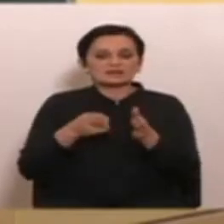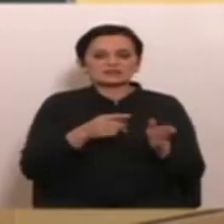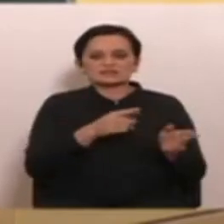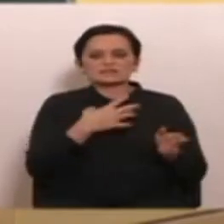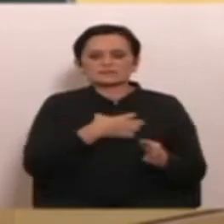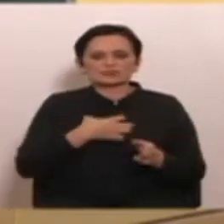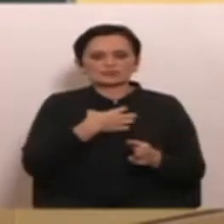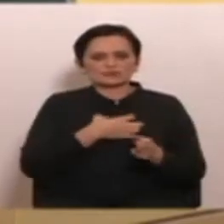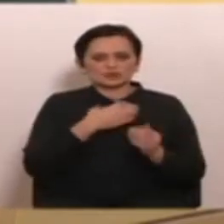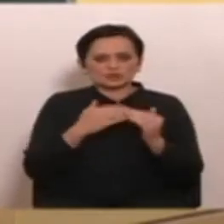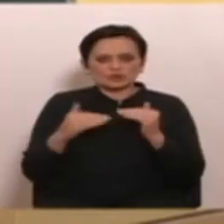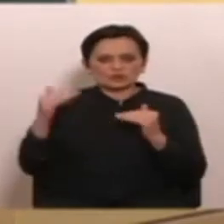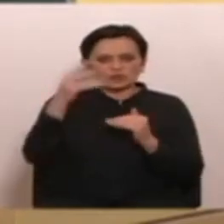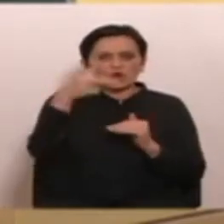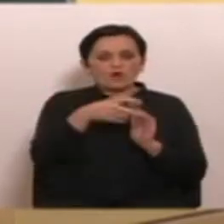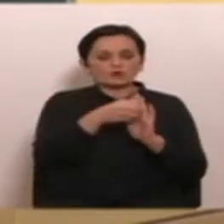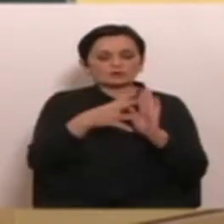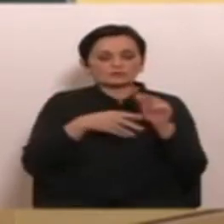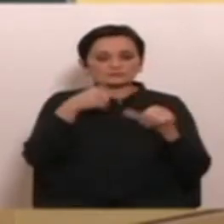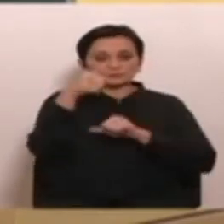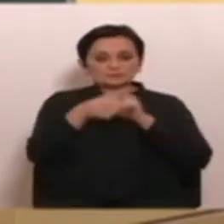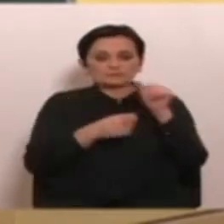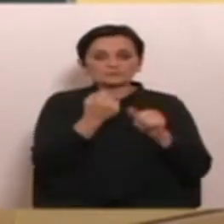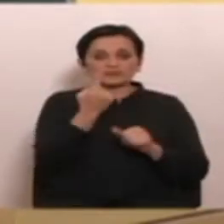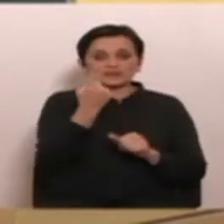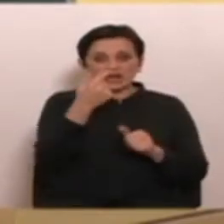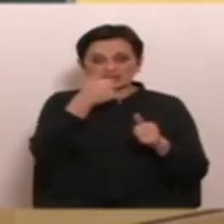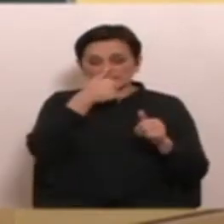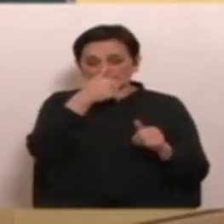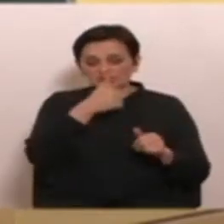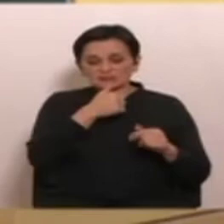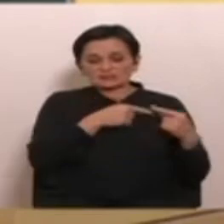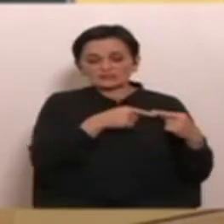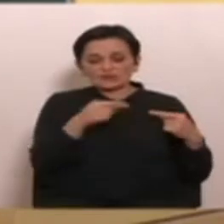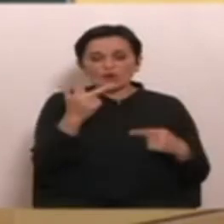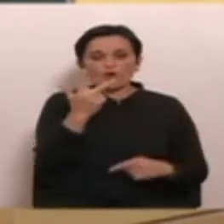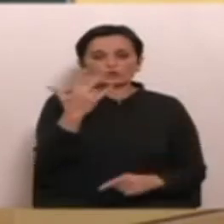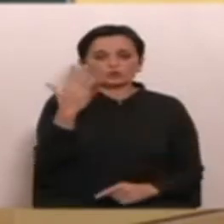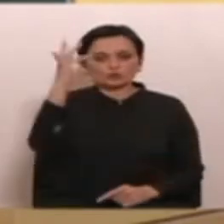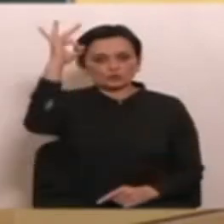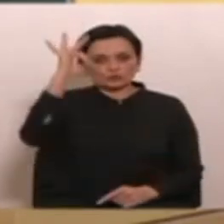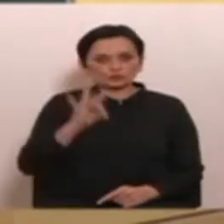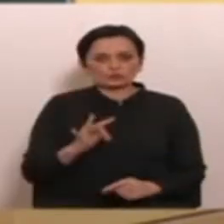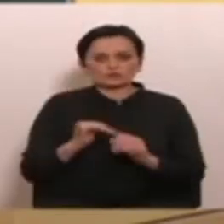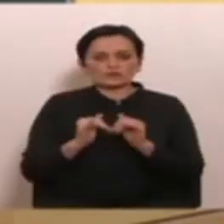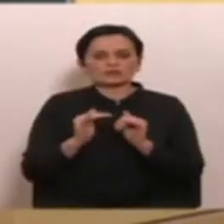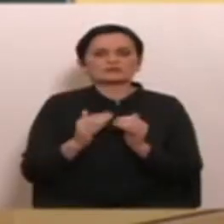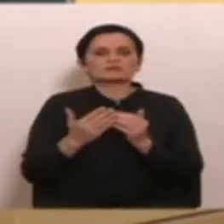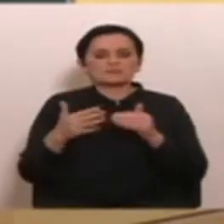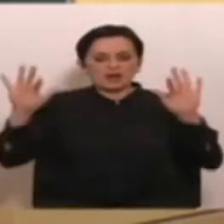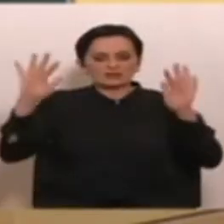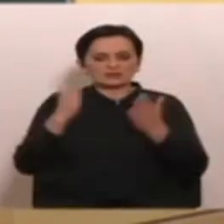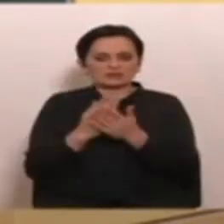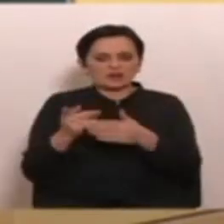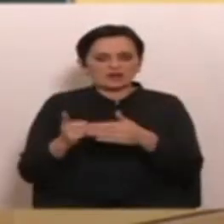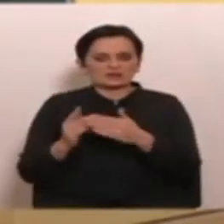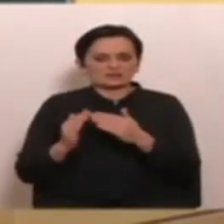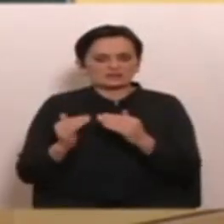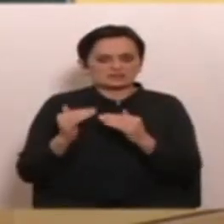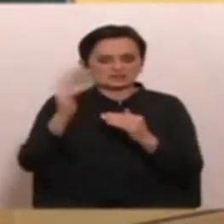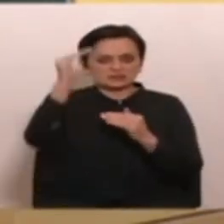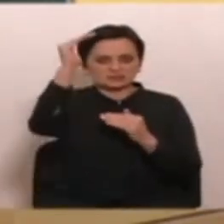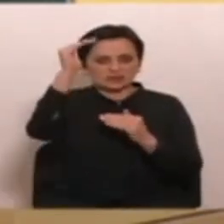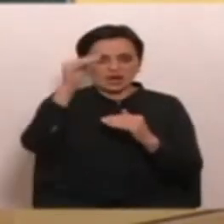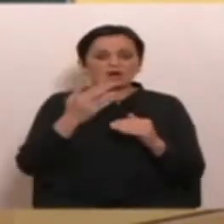ზრდა. 2019 წლის 11-ის მონაცემებით 25%-ს აჭარბებს ეს ზრდა. ამავდროულად, ეს